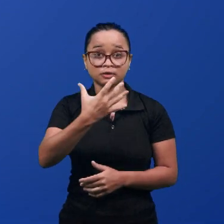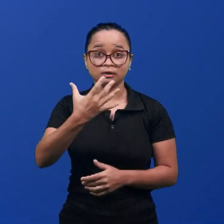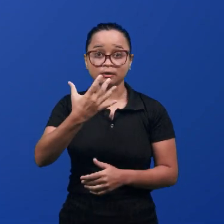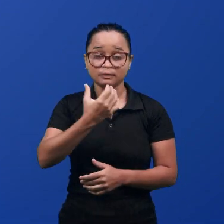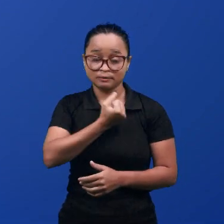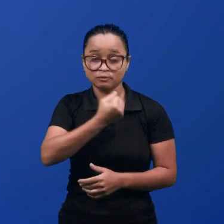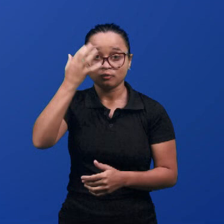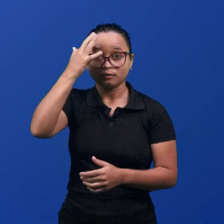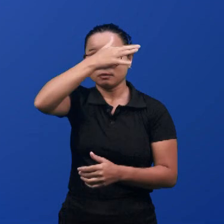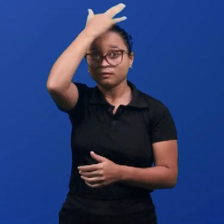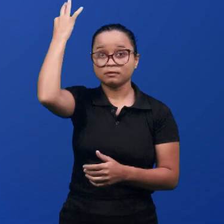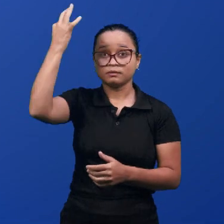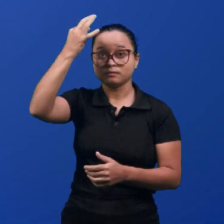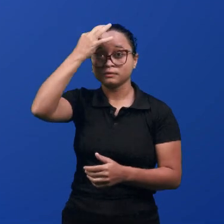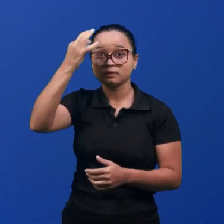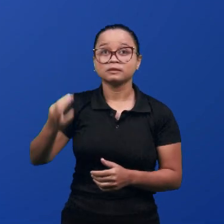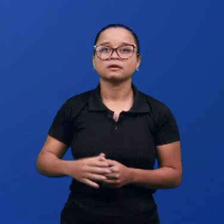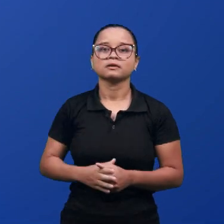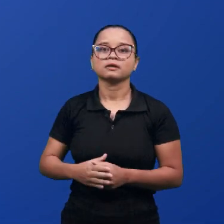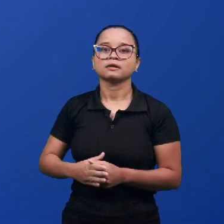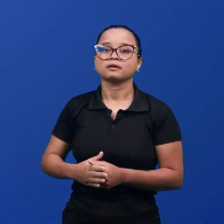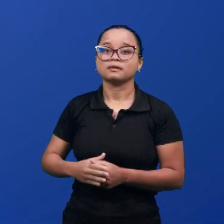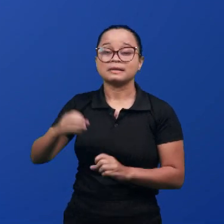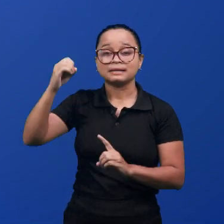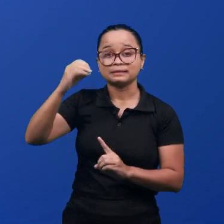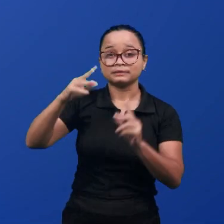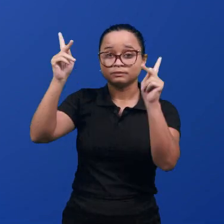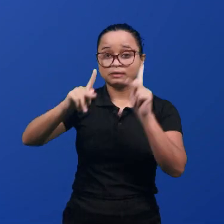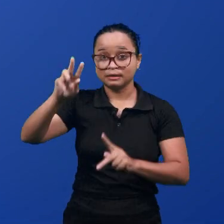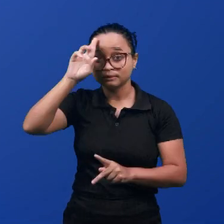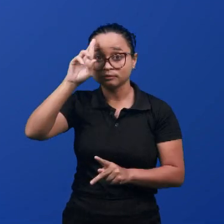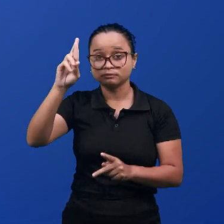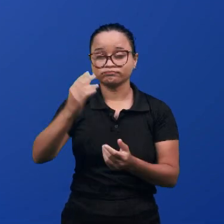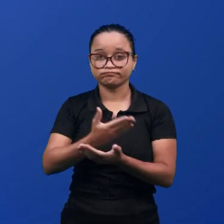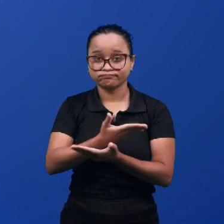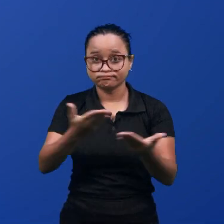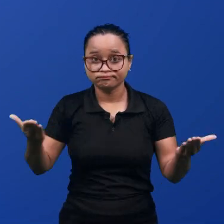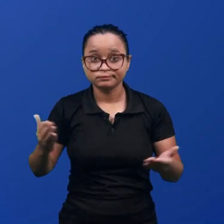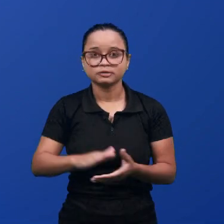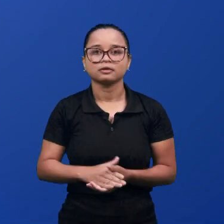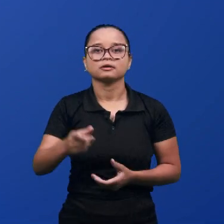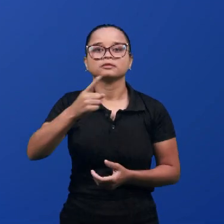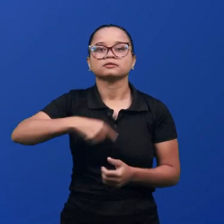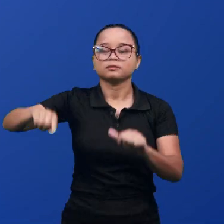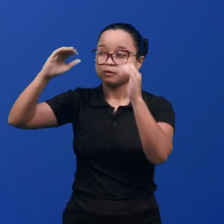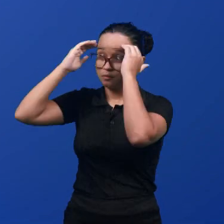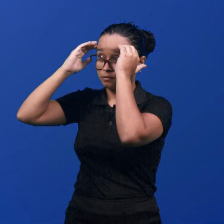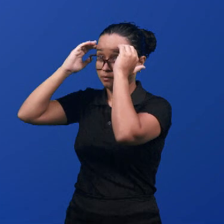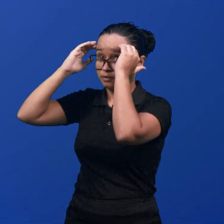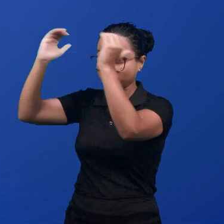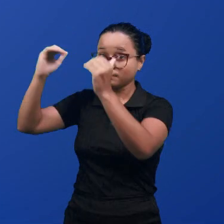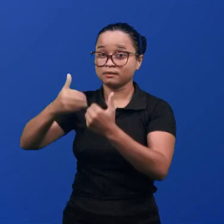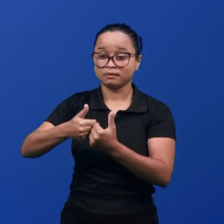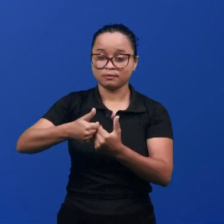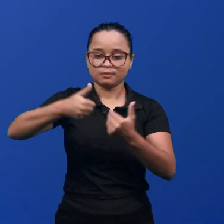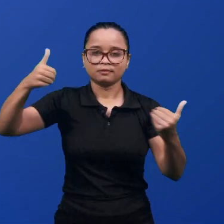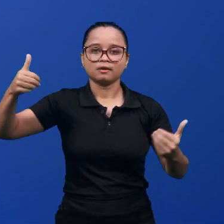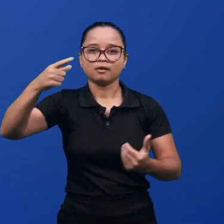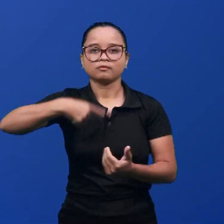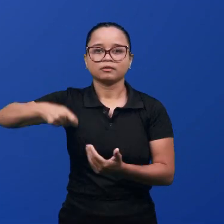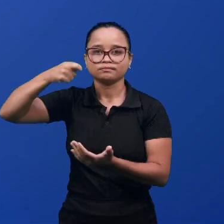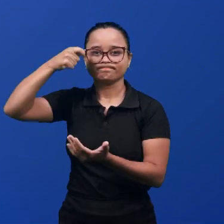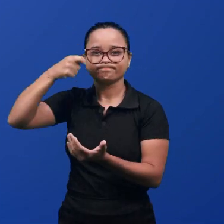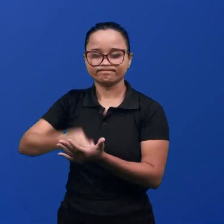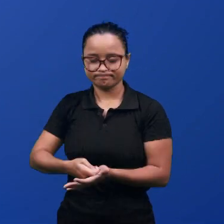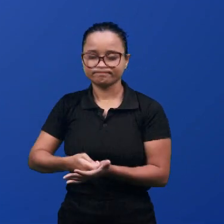pour l'obéissance et aspersion du sang de Jésus-Christ, grâce et paix vous soient multipliées. Nous voyons que l'obéissance et la